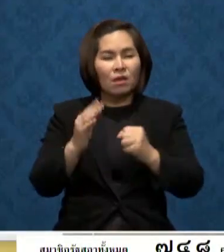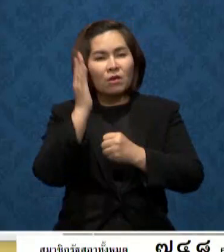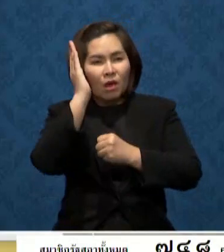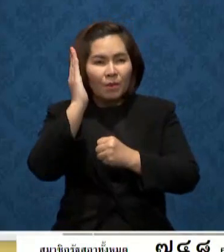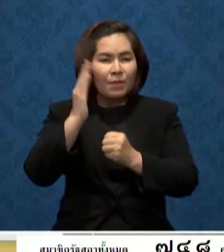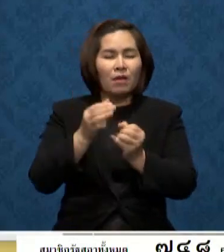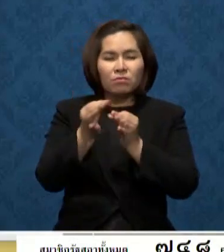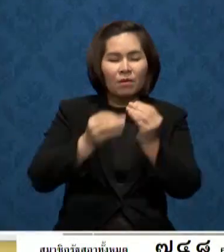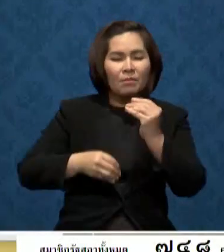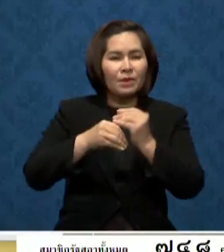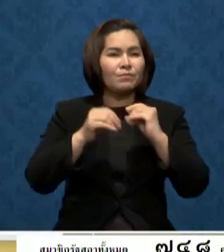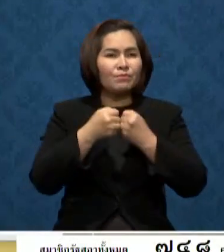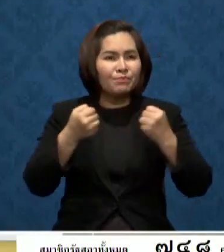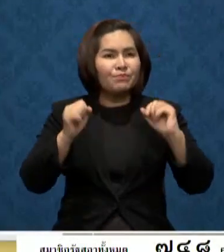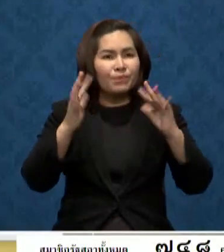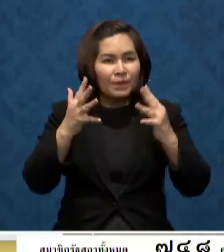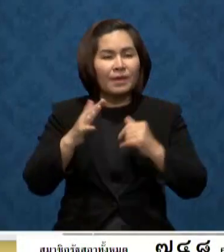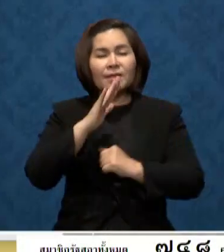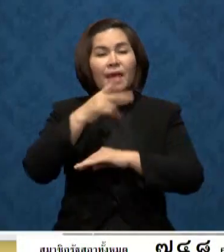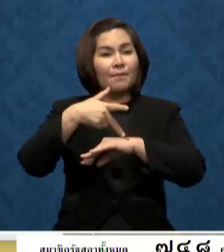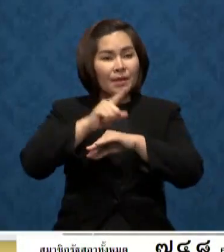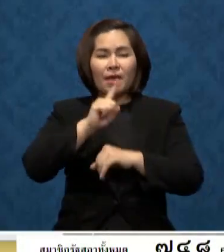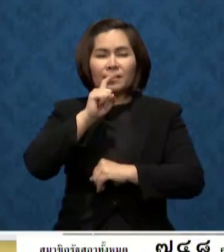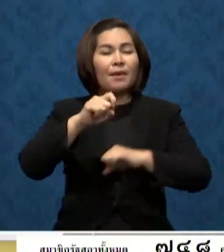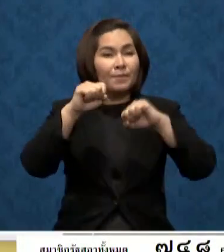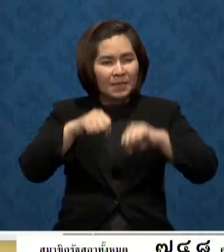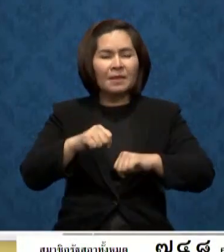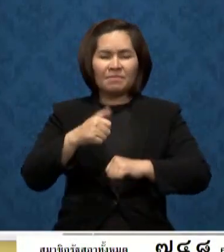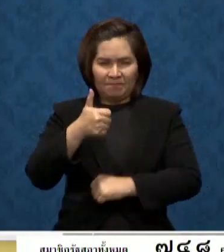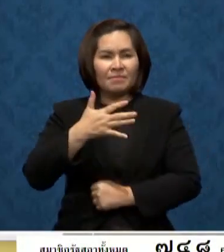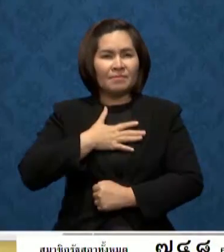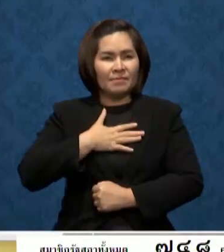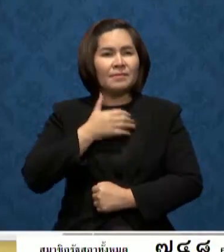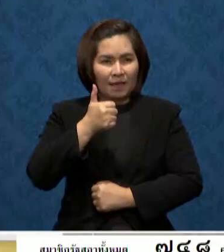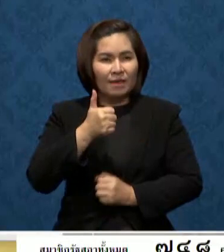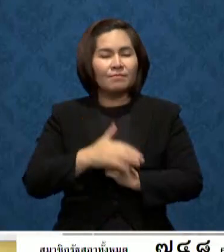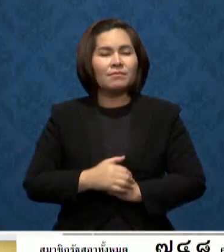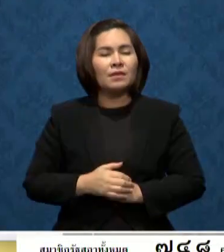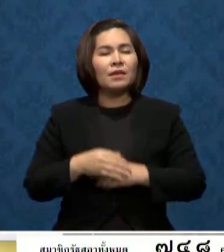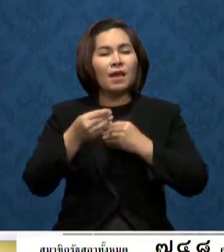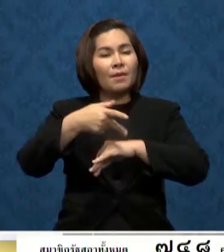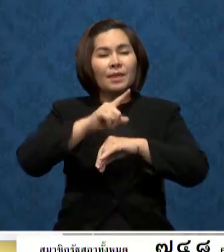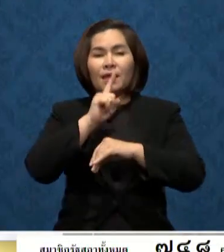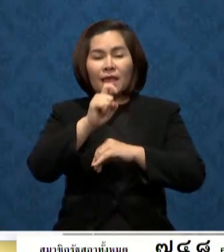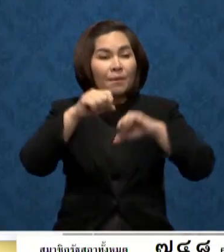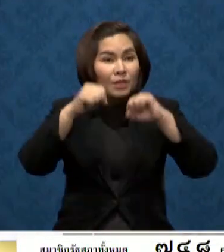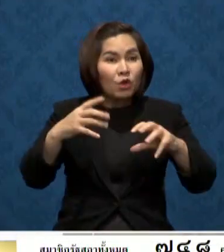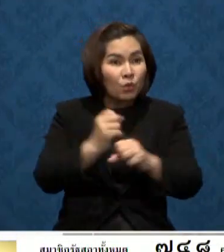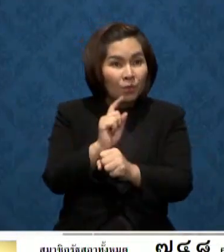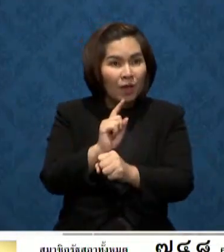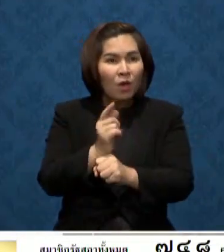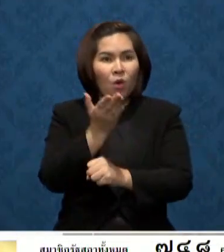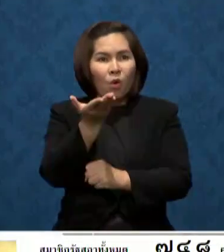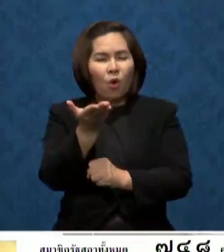ฉะนั้นเนี่ยท่านประธานครับถ้าท่านประธานจะถามมติเลยผมก็ยินดีนะครับขออนุญาตท่านประธานดำเนินการถามมติเลยครับขอผู้รับรองครับ